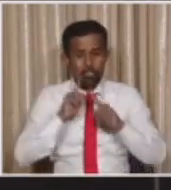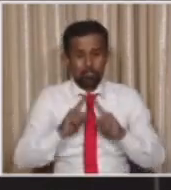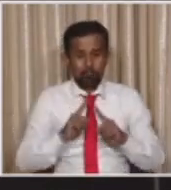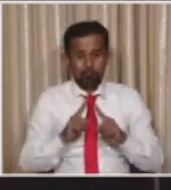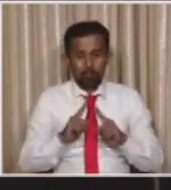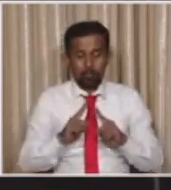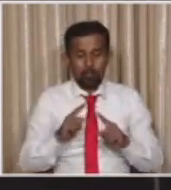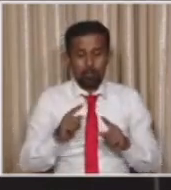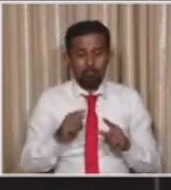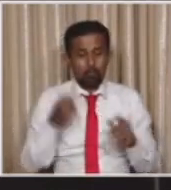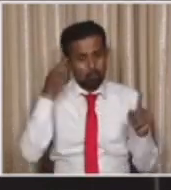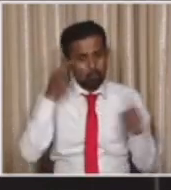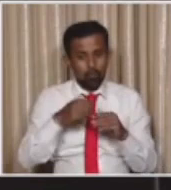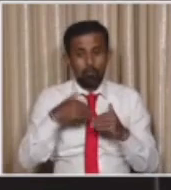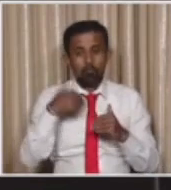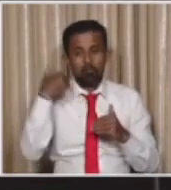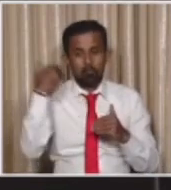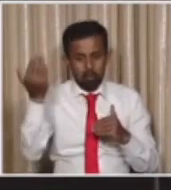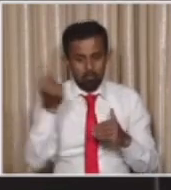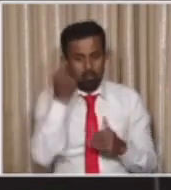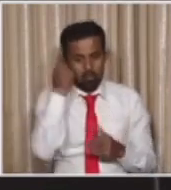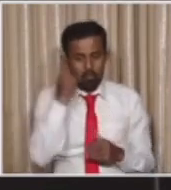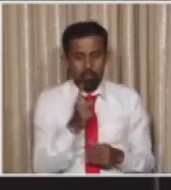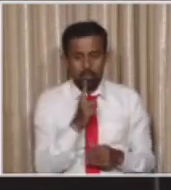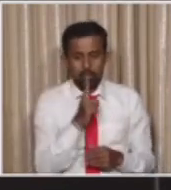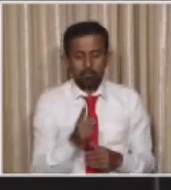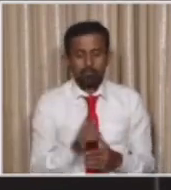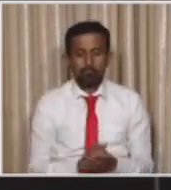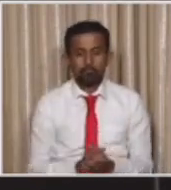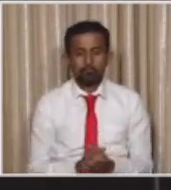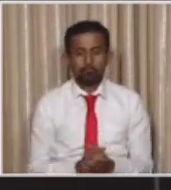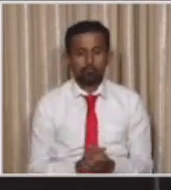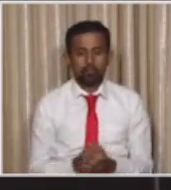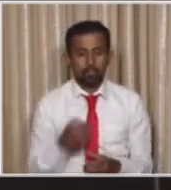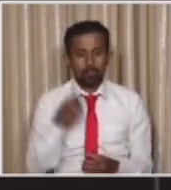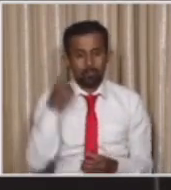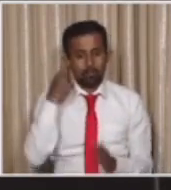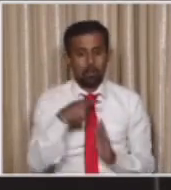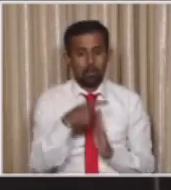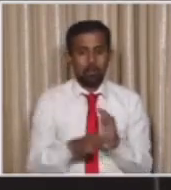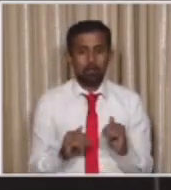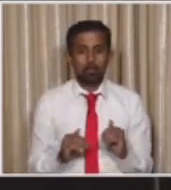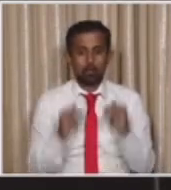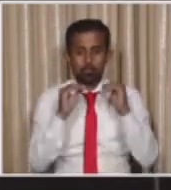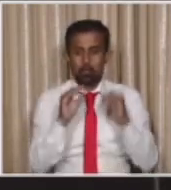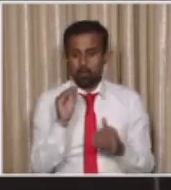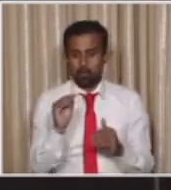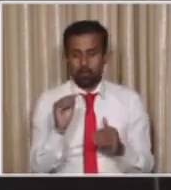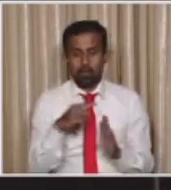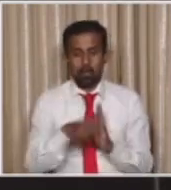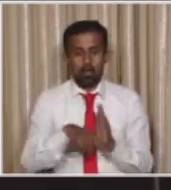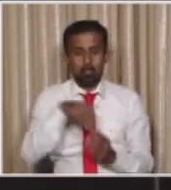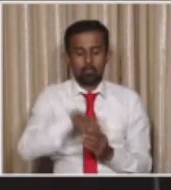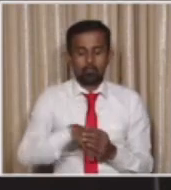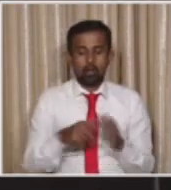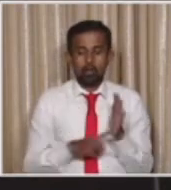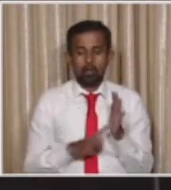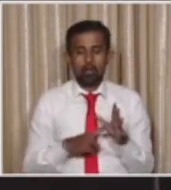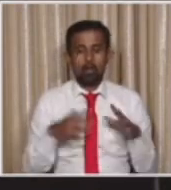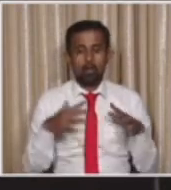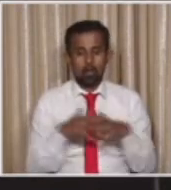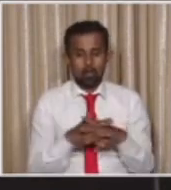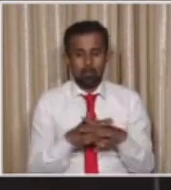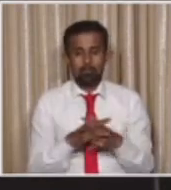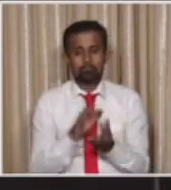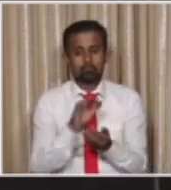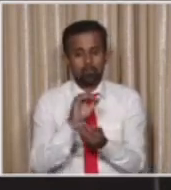විශේෂ පරිබාරව යමක් කියන්න ඇත්ත වශයෙන්ම අවසර දෙන්න. අපි දන්නවා රටක් දිනු වෙන නම් ඒ රට තුළ නීතිය රජ යන්න